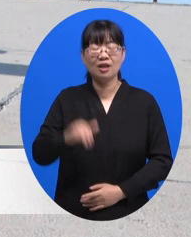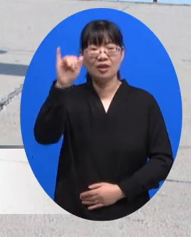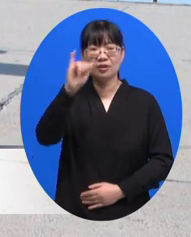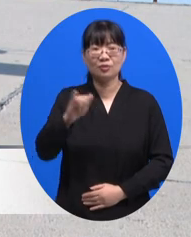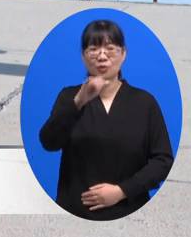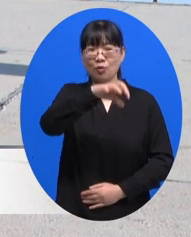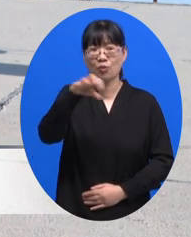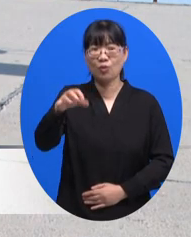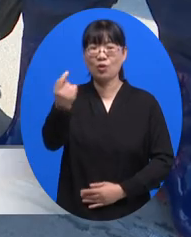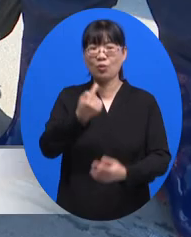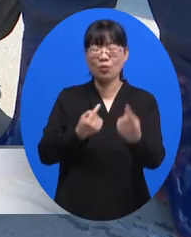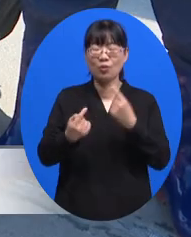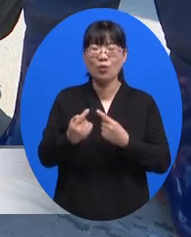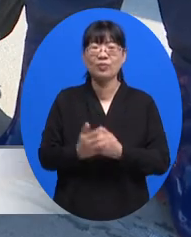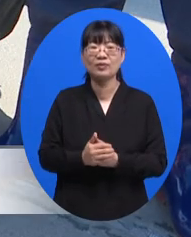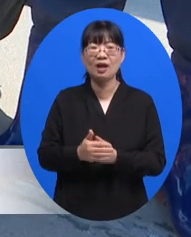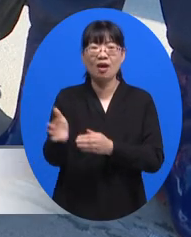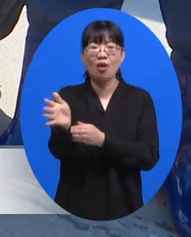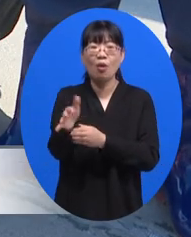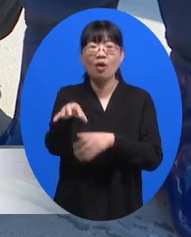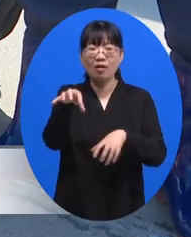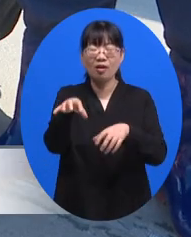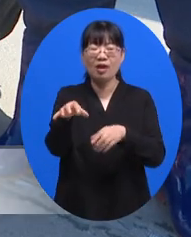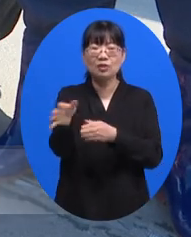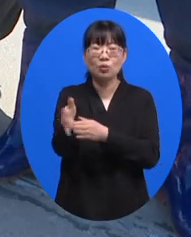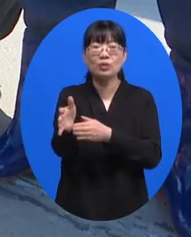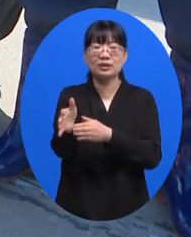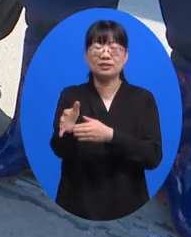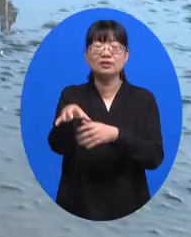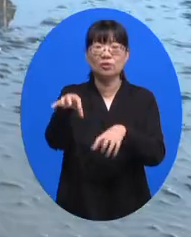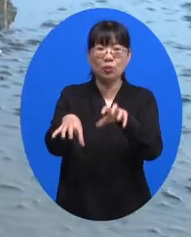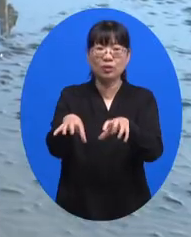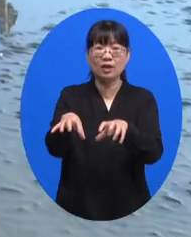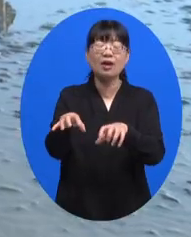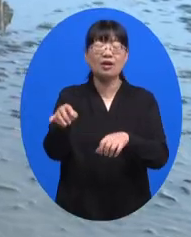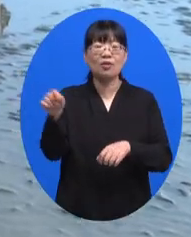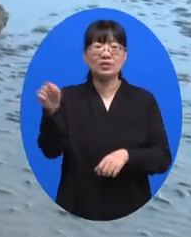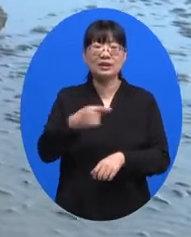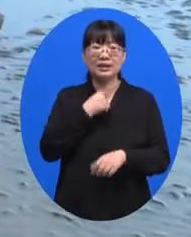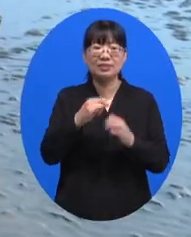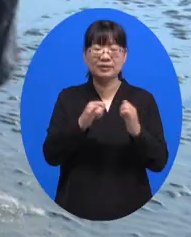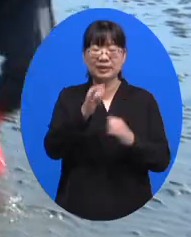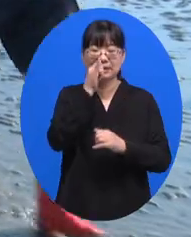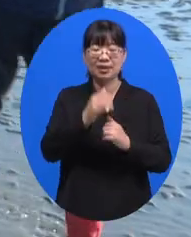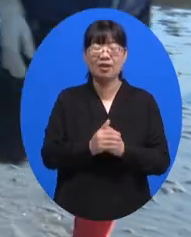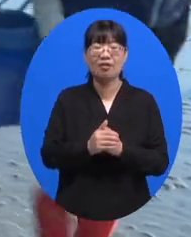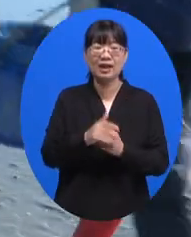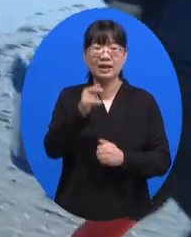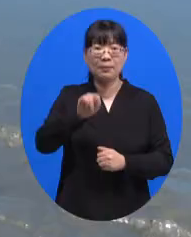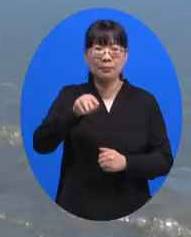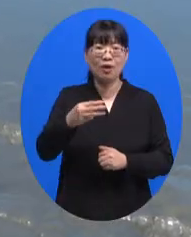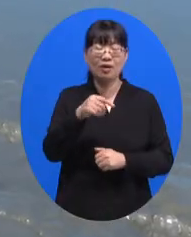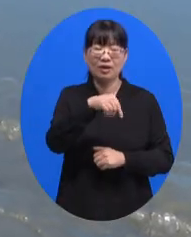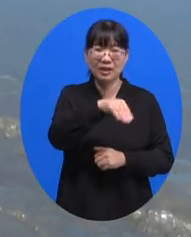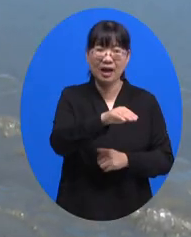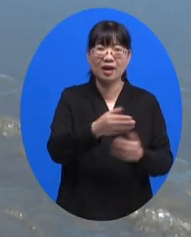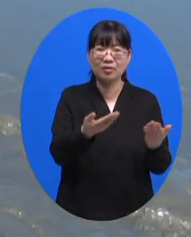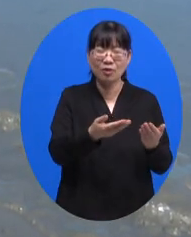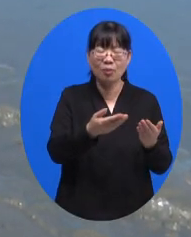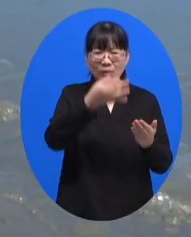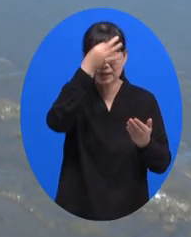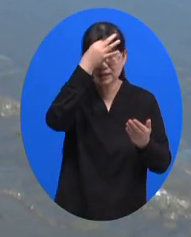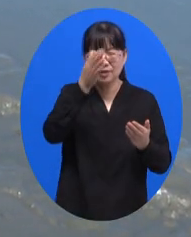전국 각지에서 온 귀여를 희망하는 학생들이 모였습니다. 갯벌에 나가 맨손업의 기본부터 알짜